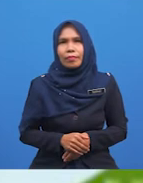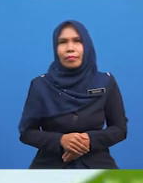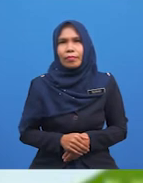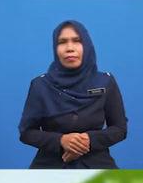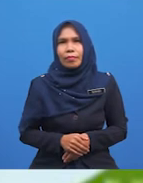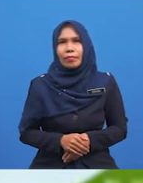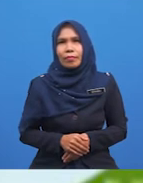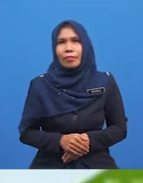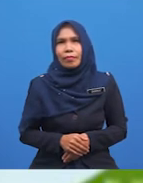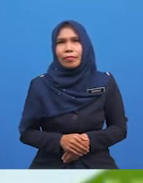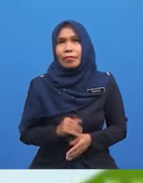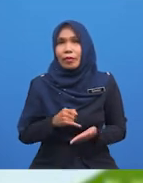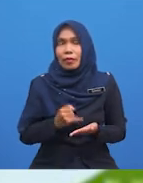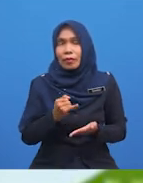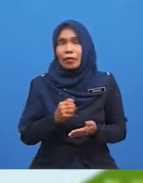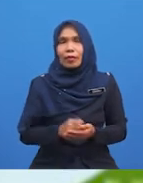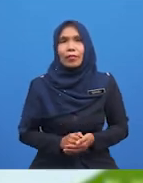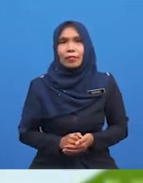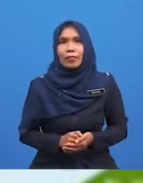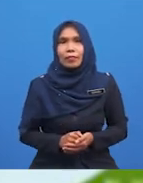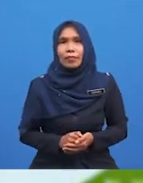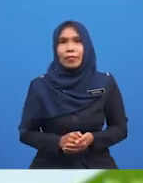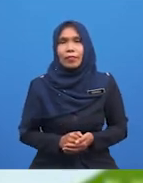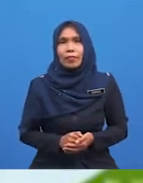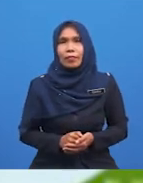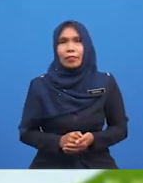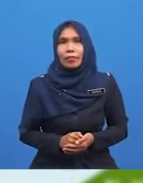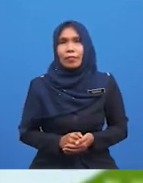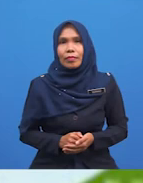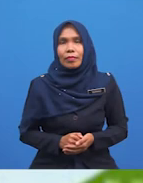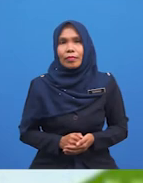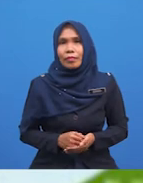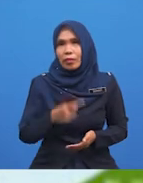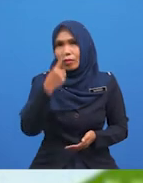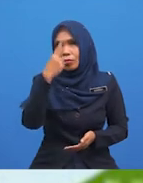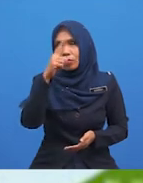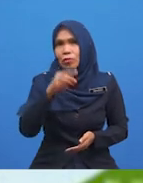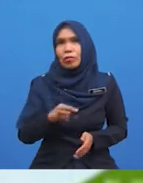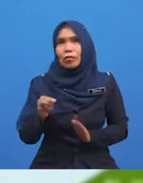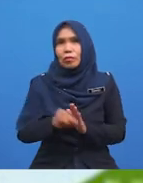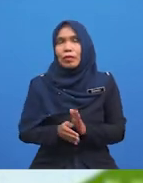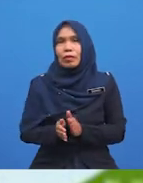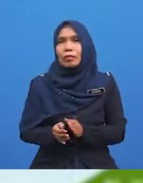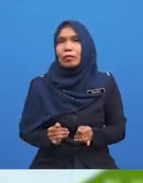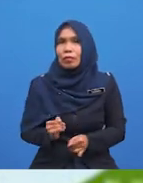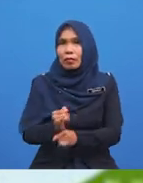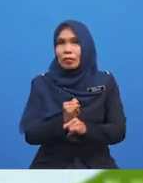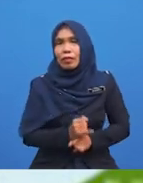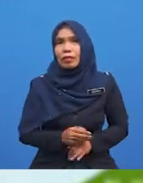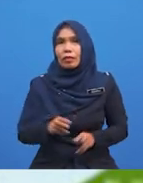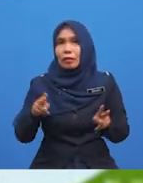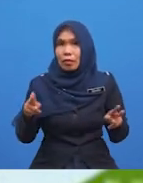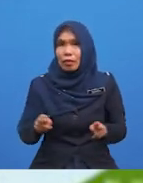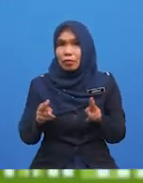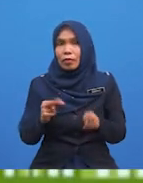sistem dan struktur pemerintahan demi menjaga keharmonian masyarakat majmuk di